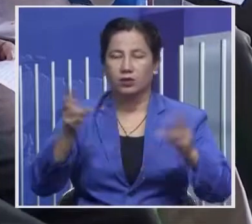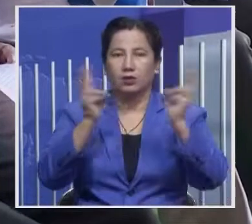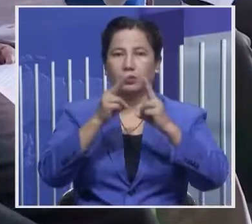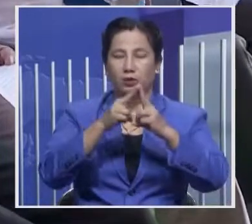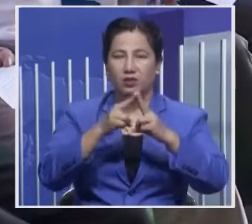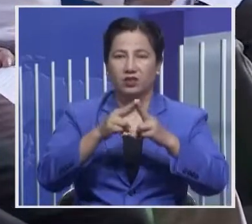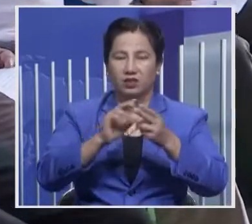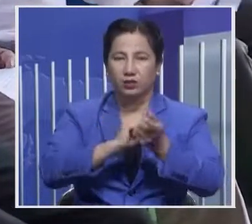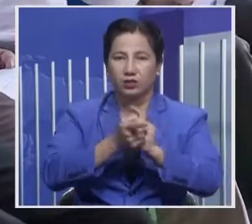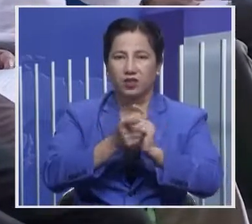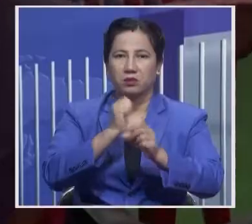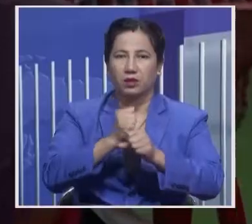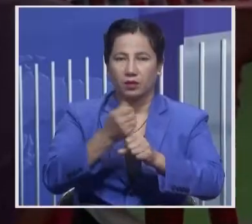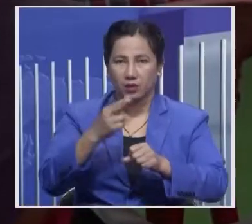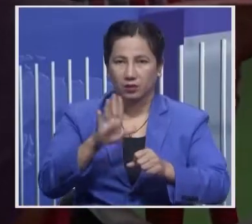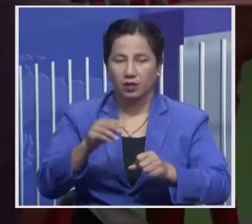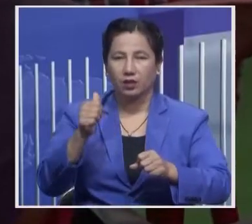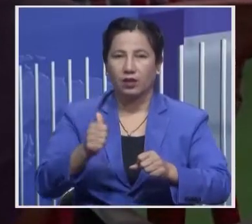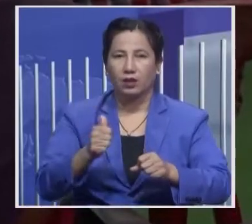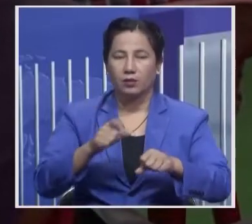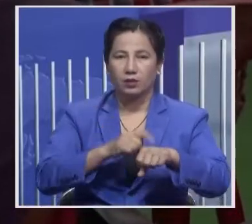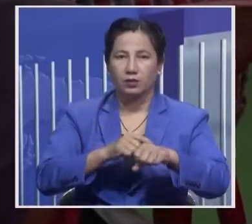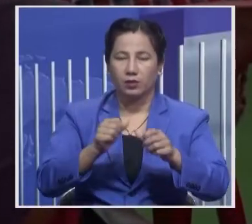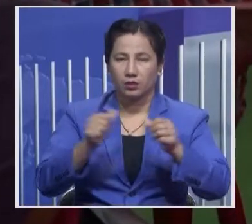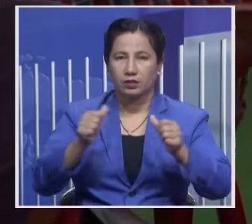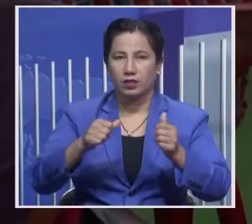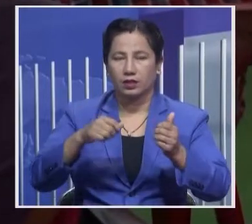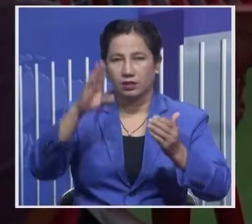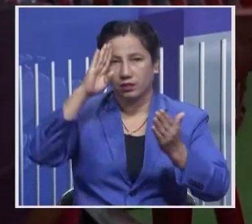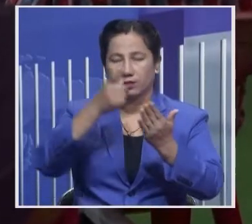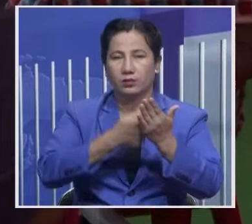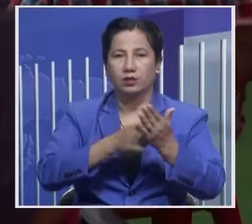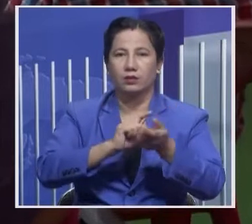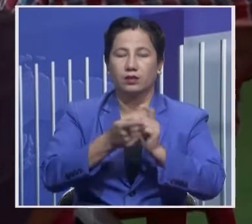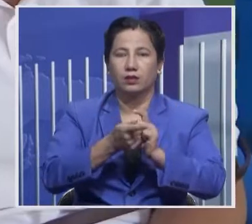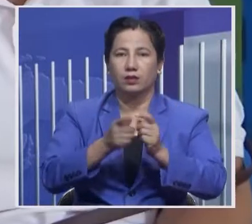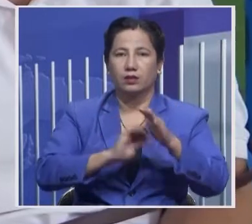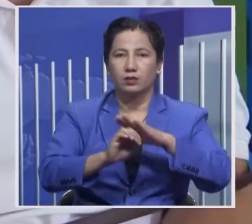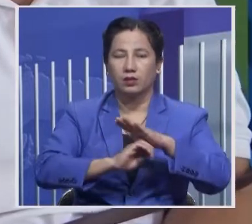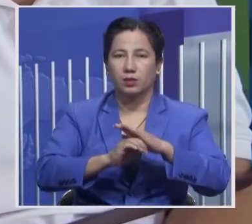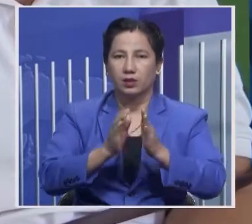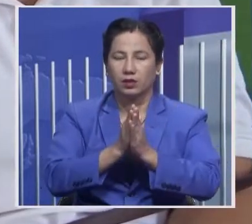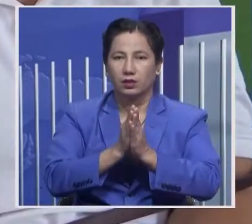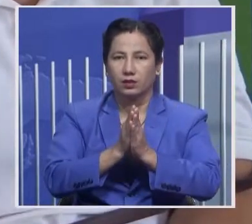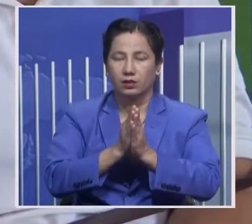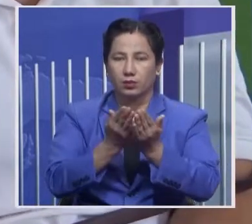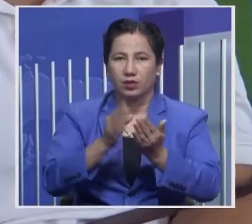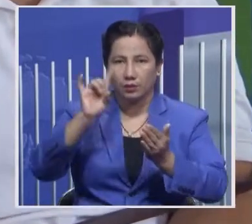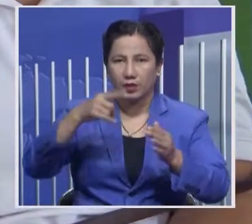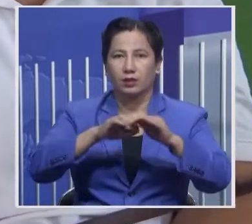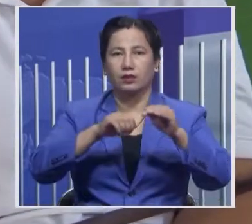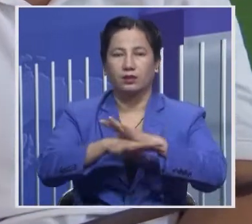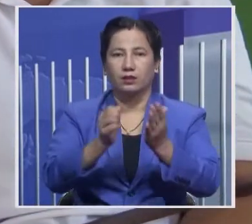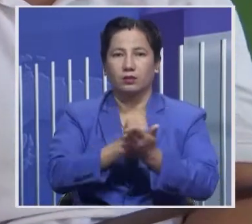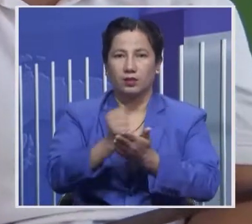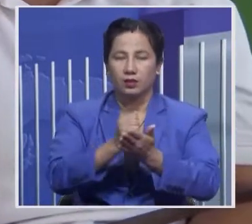संरचना सुधारमा कुनै काम भएको छैन। अब समयानुकूल विधान परिमार्जन गर्दै तदर्थ समितिले पुस्तकालयको पुनः सञ्चालनको प्रक्रिया